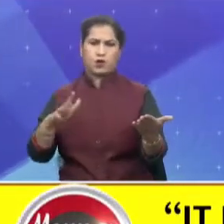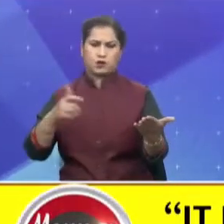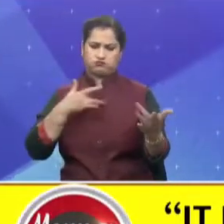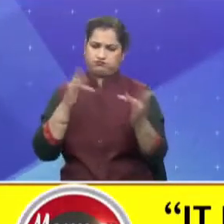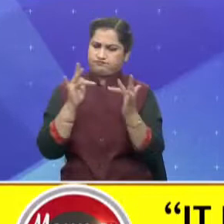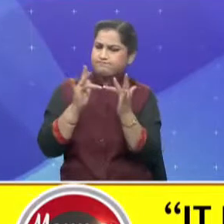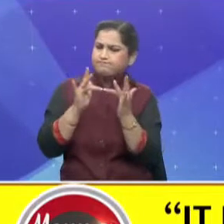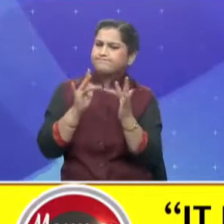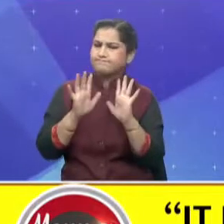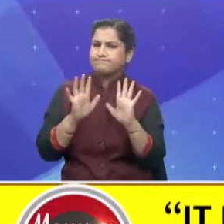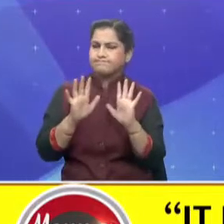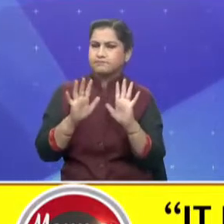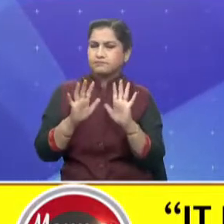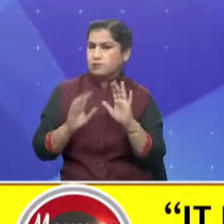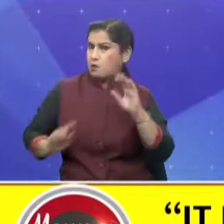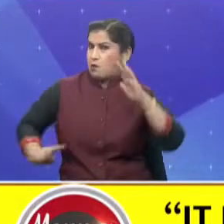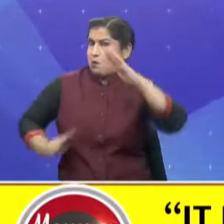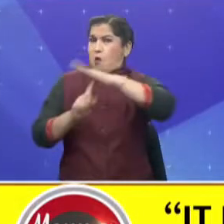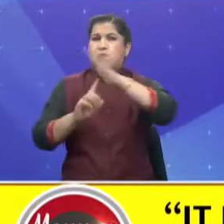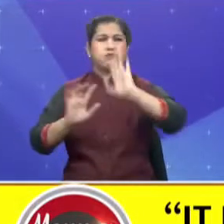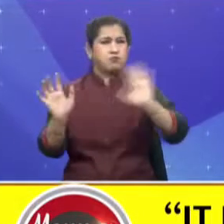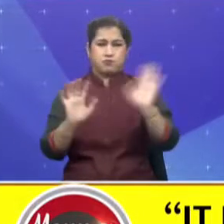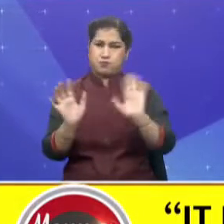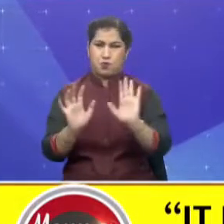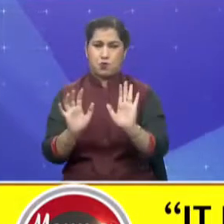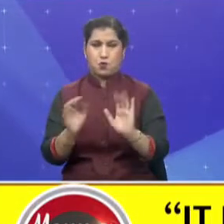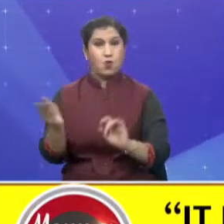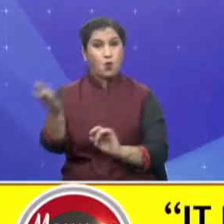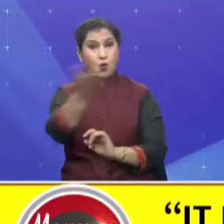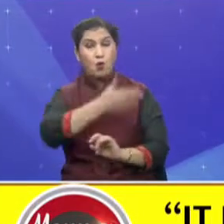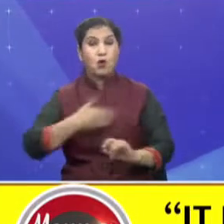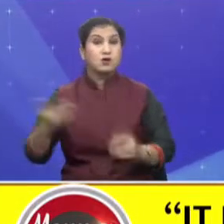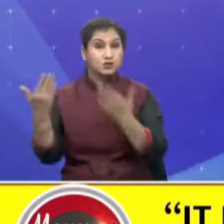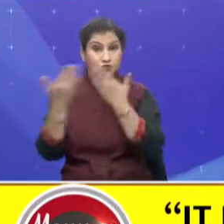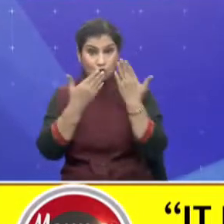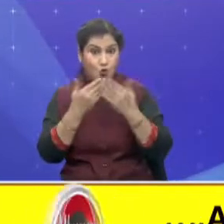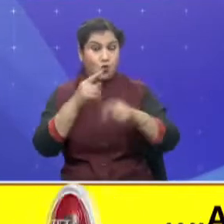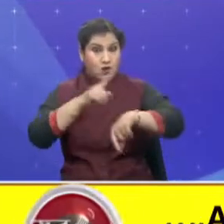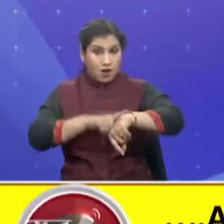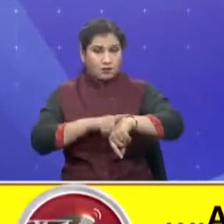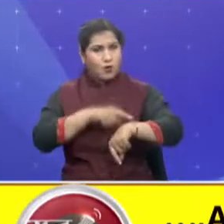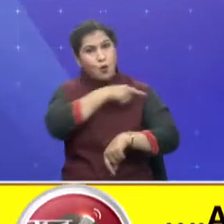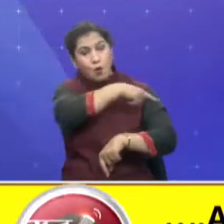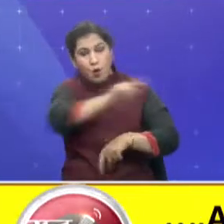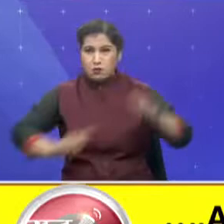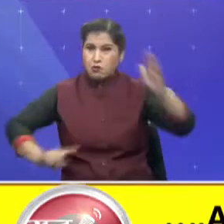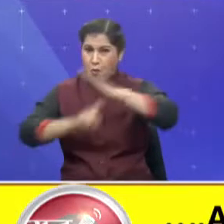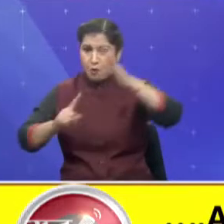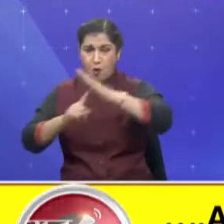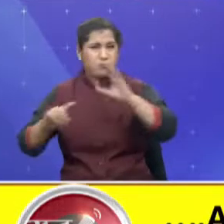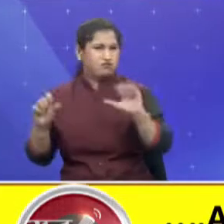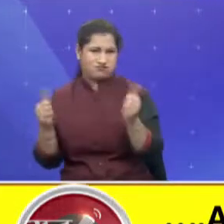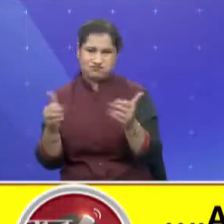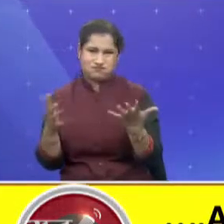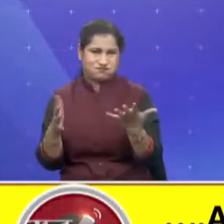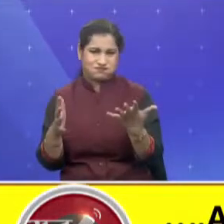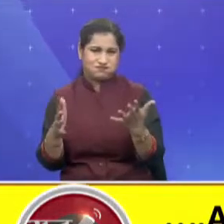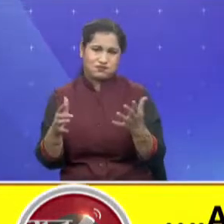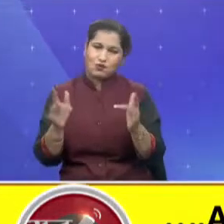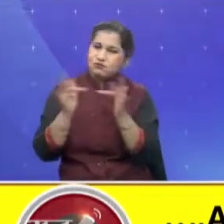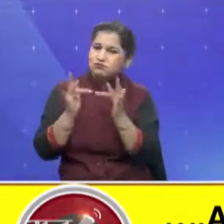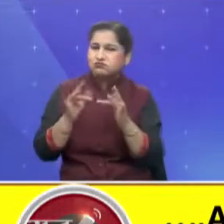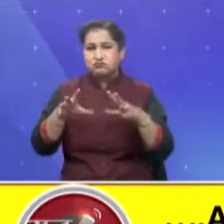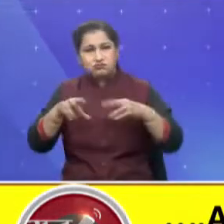मीडियोकर, नॉट एवरीवन विल एक्सेल एट स्कूल एंड नॉट एवरीवन विल बी एबल टू स्कोर इन द